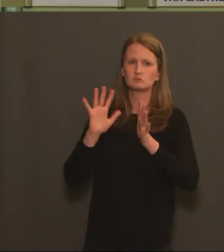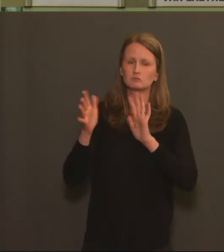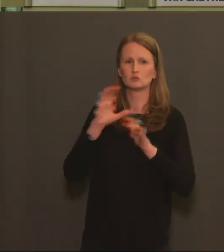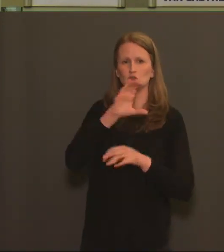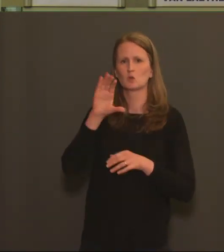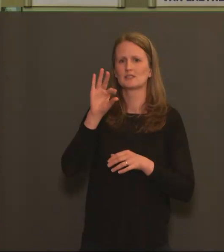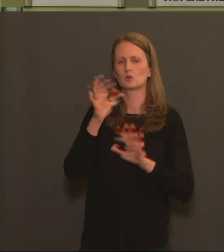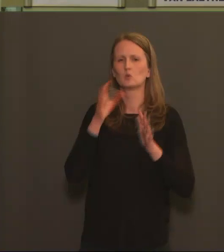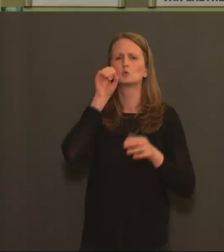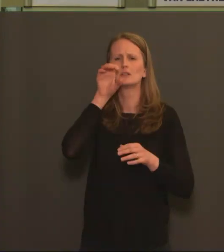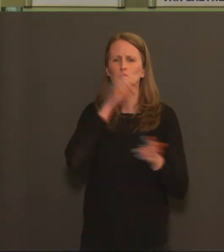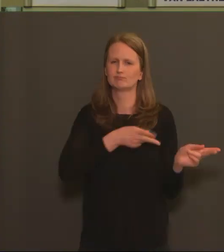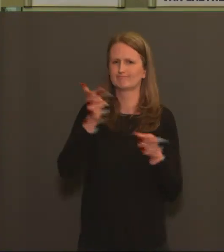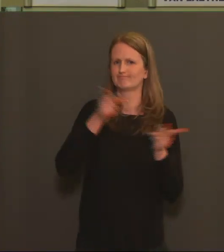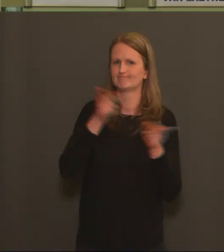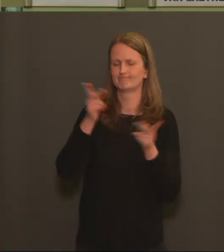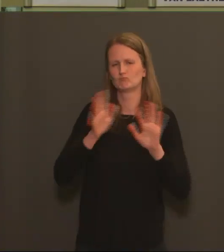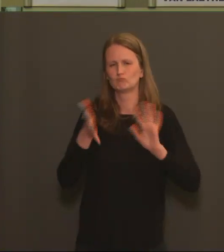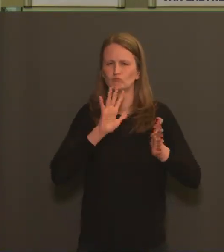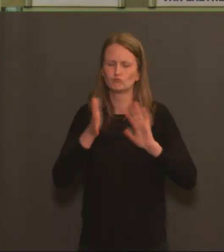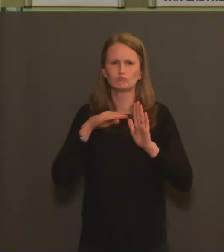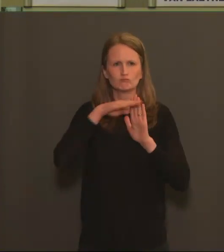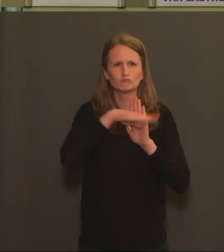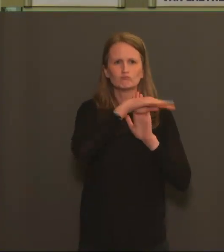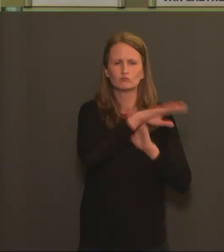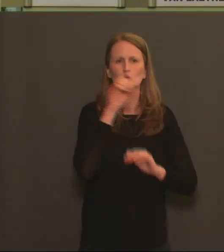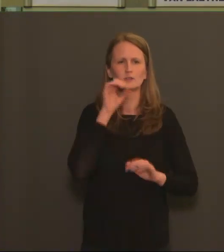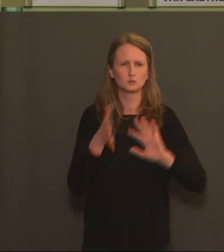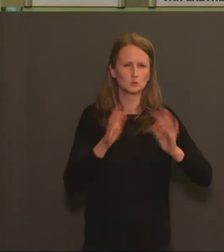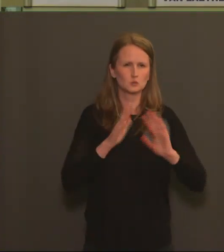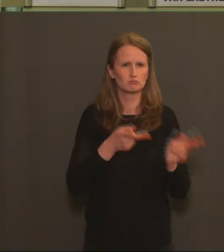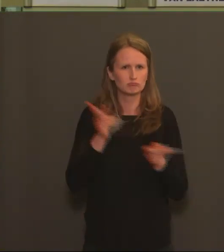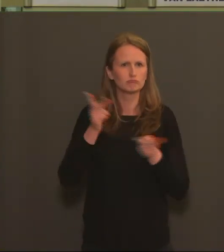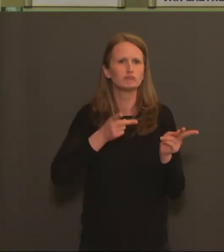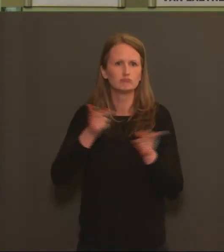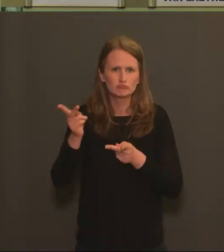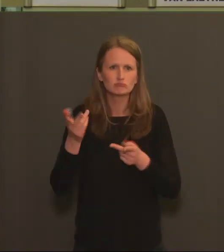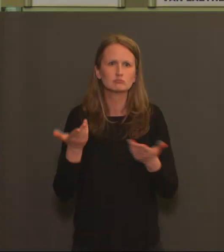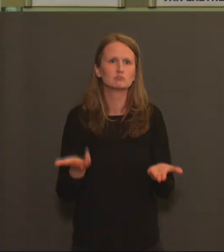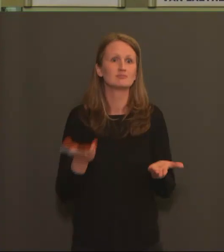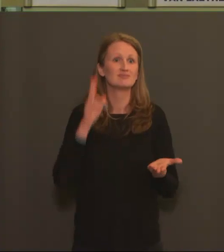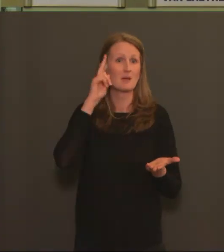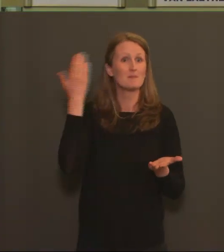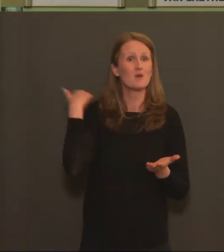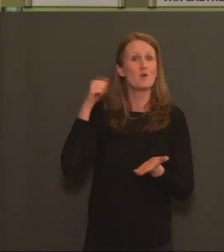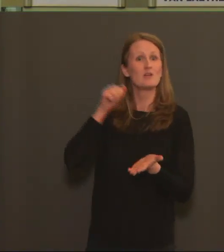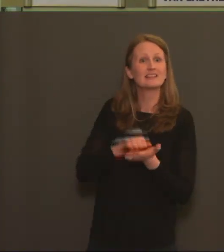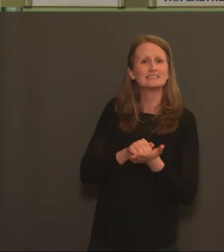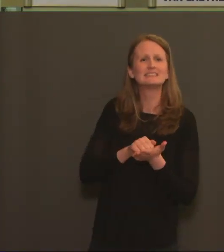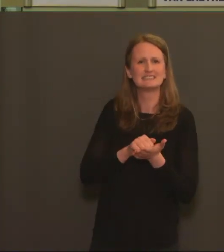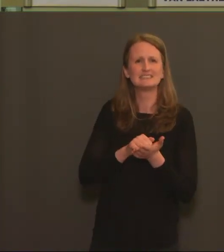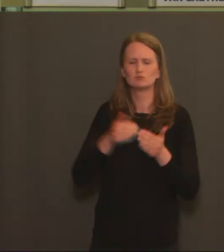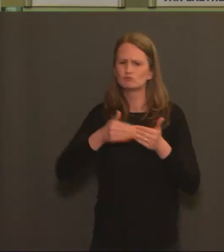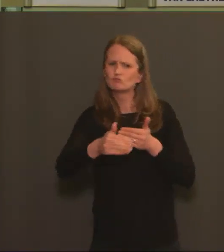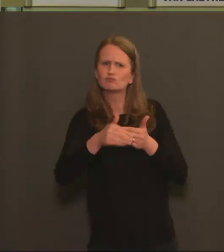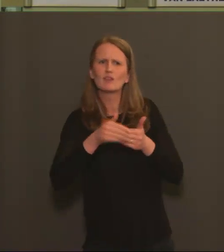Globalement, les assouplissements qui sont proposés ou qui sont prévus pour avril et mai par le comité de concertation ne pourront